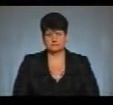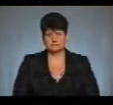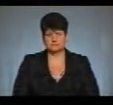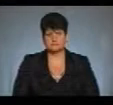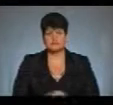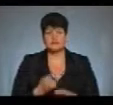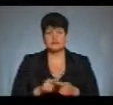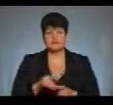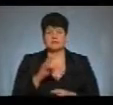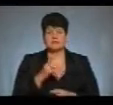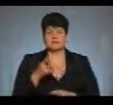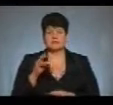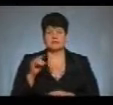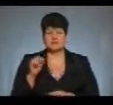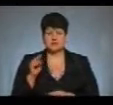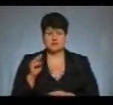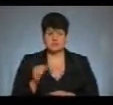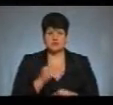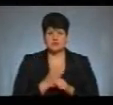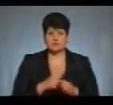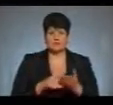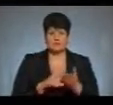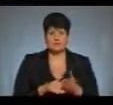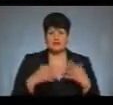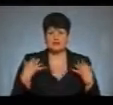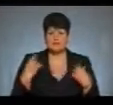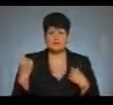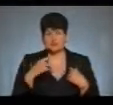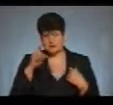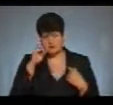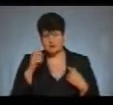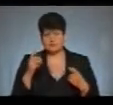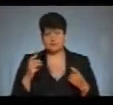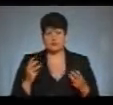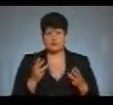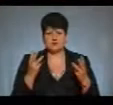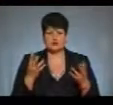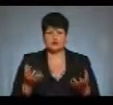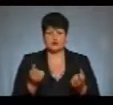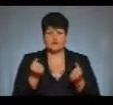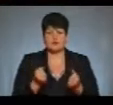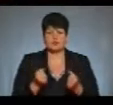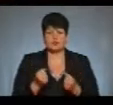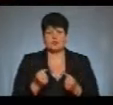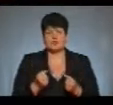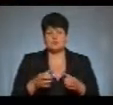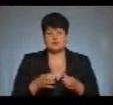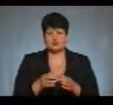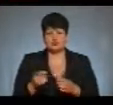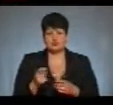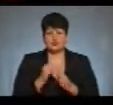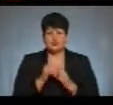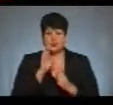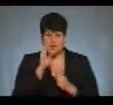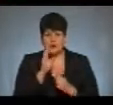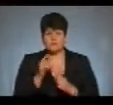Це Назар Гнатишин. Він працює помічником начальника першого державного пожежно-рятувального загону Тернополя. Майже рік щоранку він бере